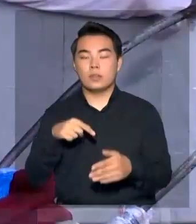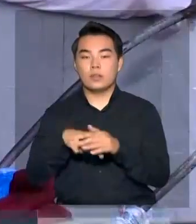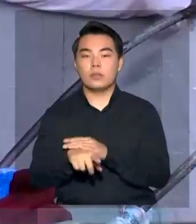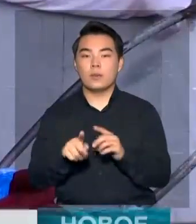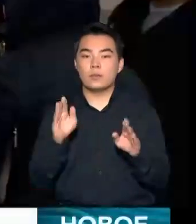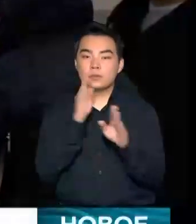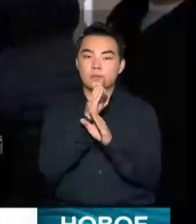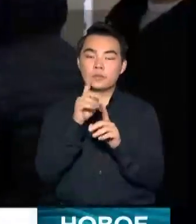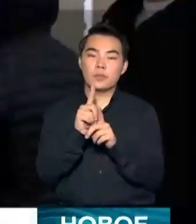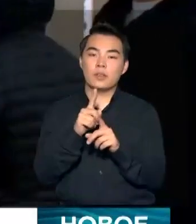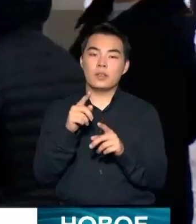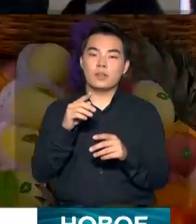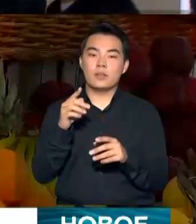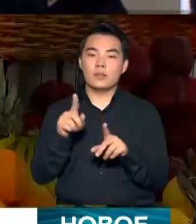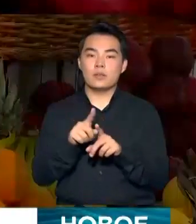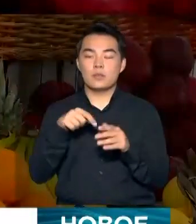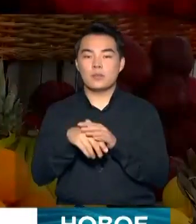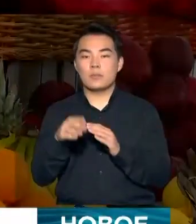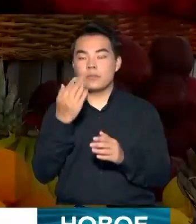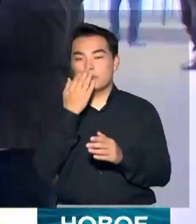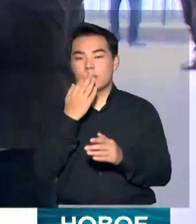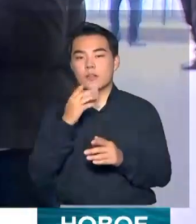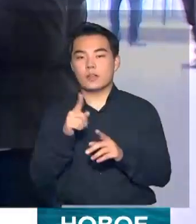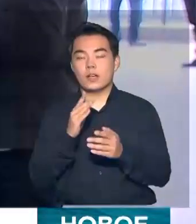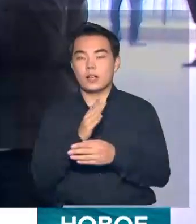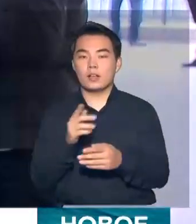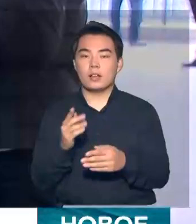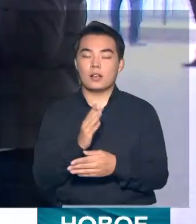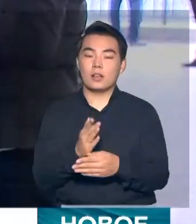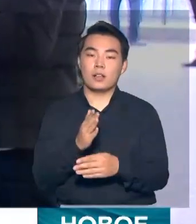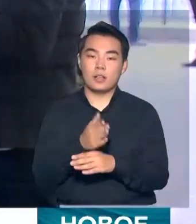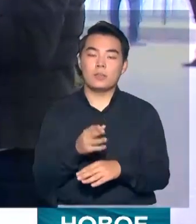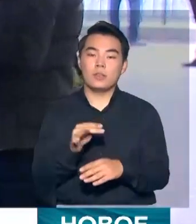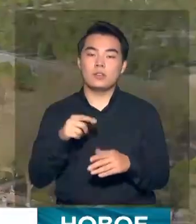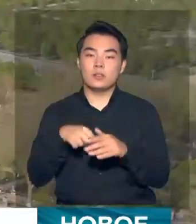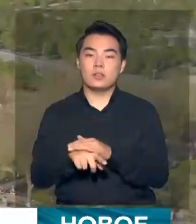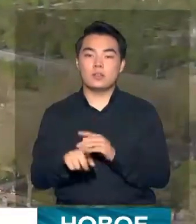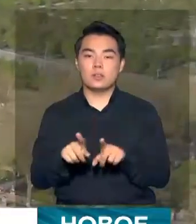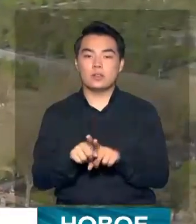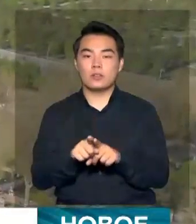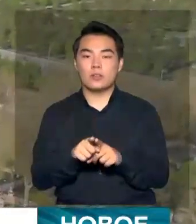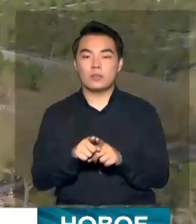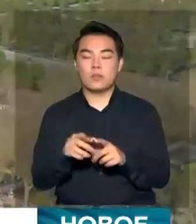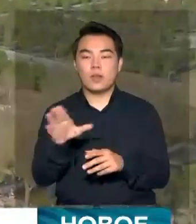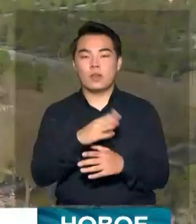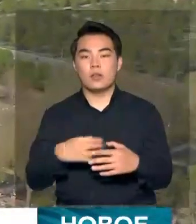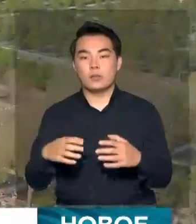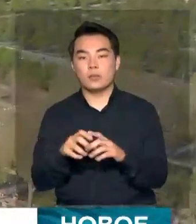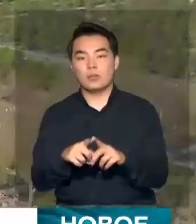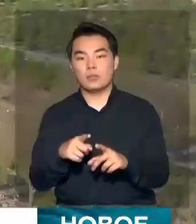Аромат свежего хлеба, изобилие фруктов и восточных сладостей, национальный колорит в каждой детали. И все это в окружении